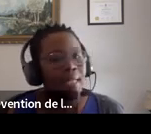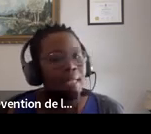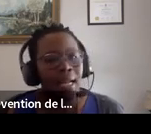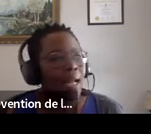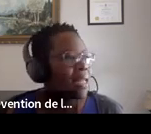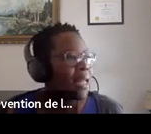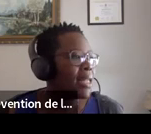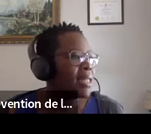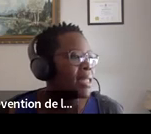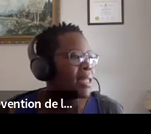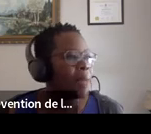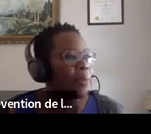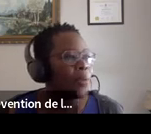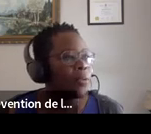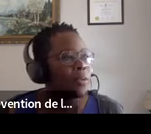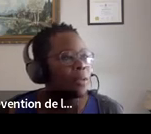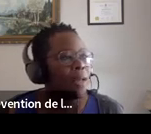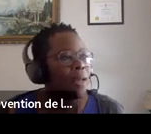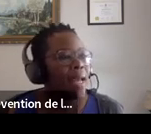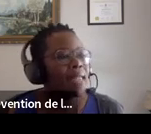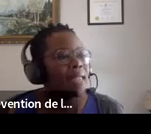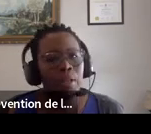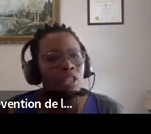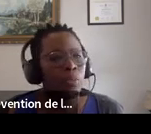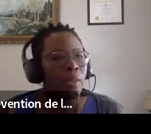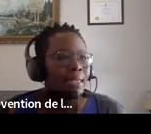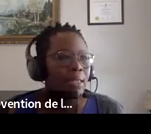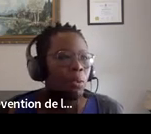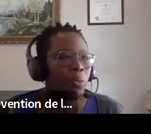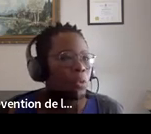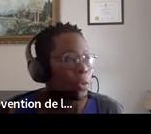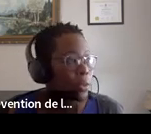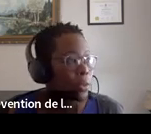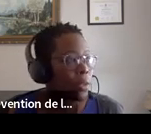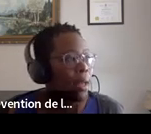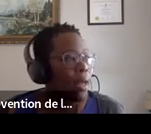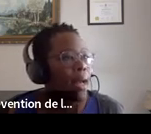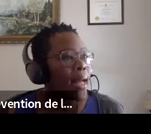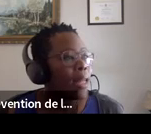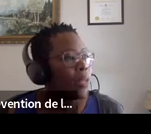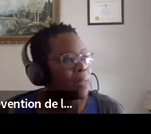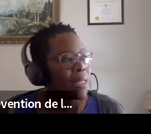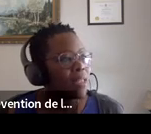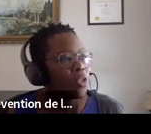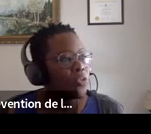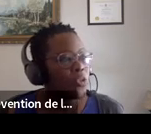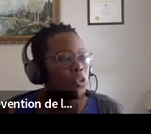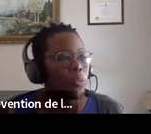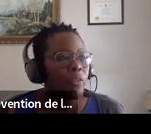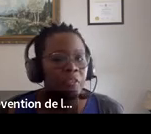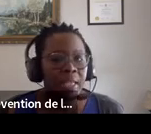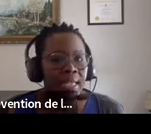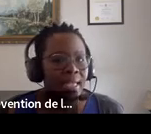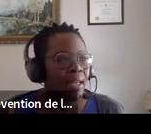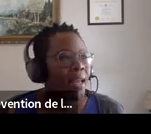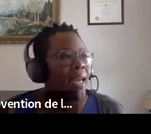En tant qu'ancienne kinésithérapeute, elle s'intéresse au soulagement des syndromes douloureux, à l'optimisation du